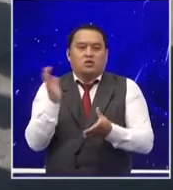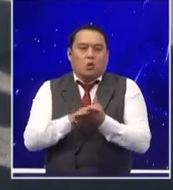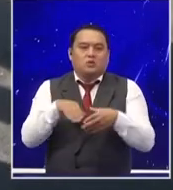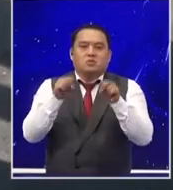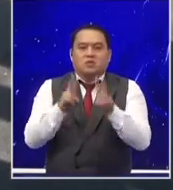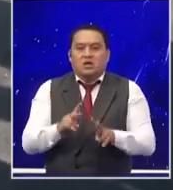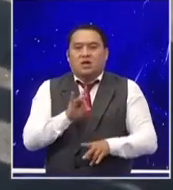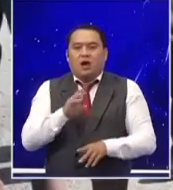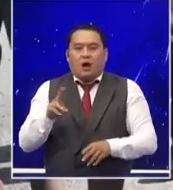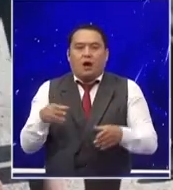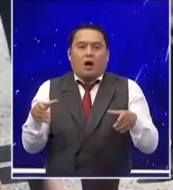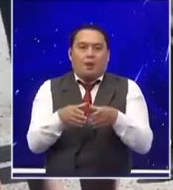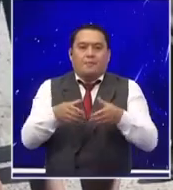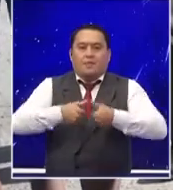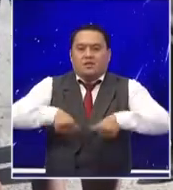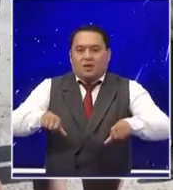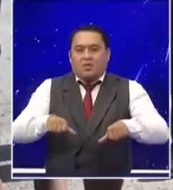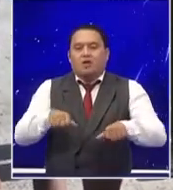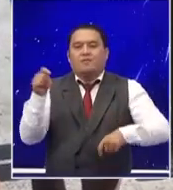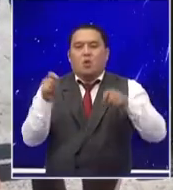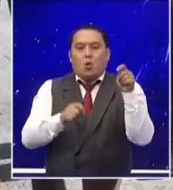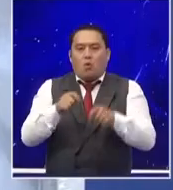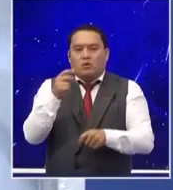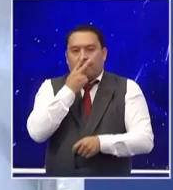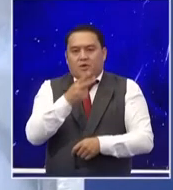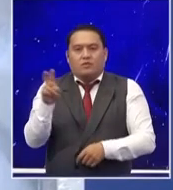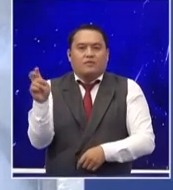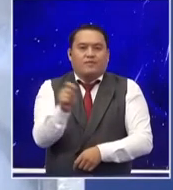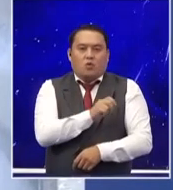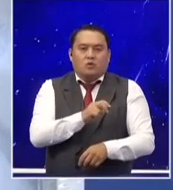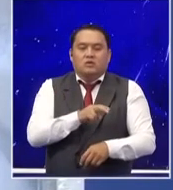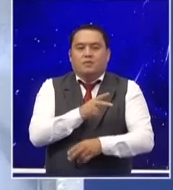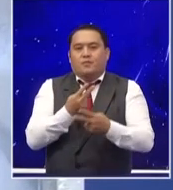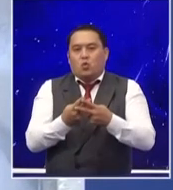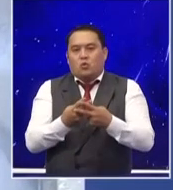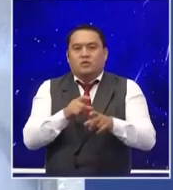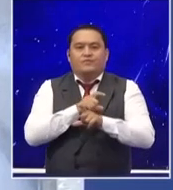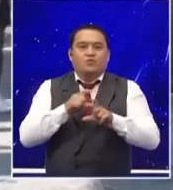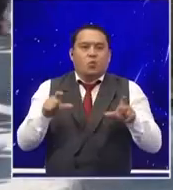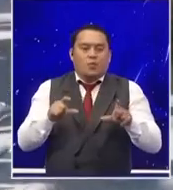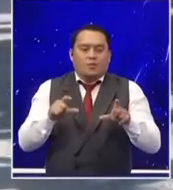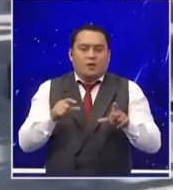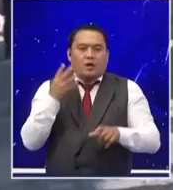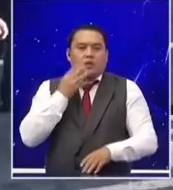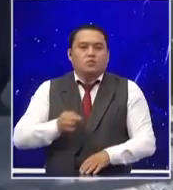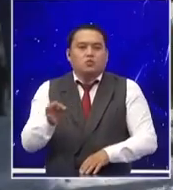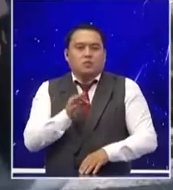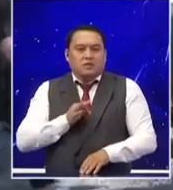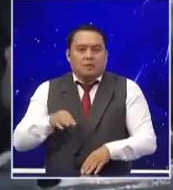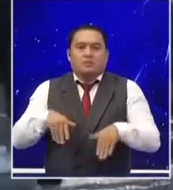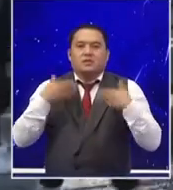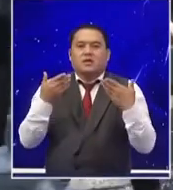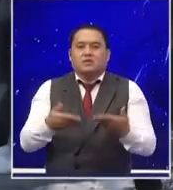специальная пспу блэк андская мониторинговая группа члены делегации посетили учреждение ла 155 4 duis по алматинской области